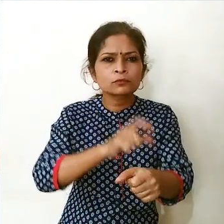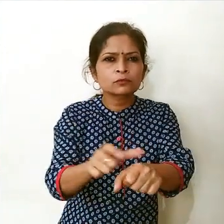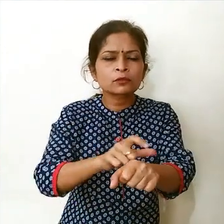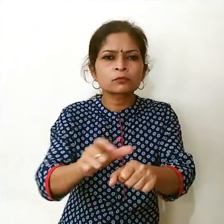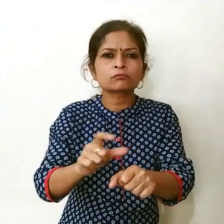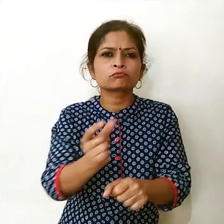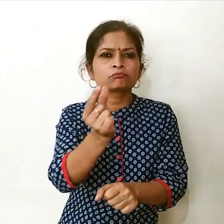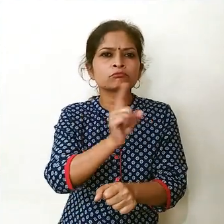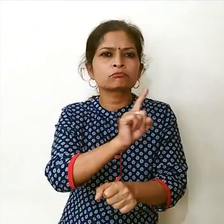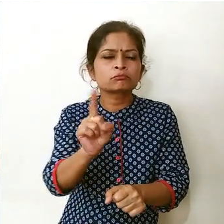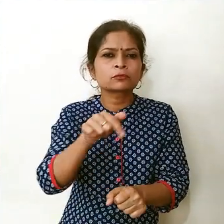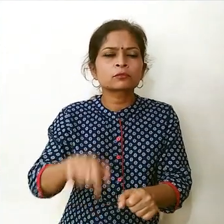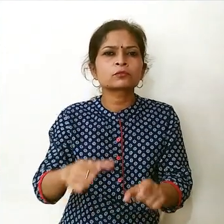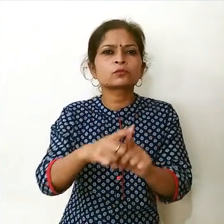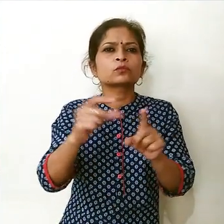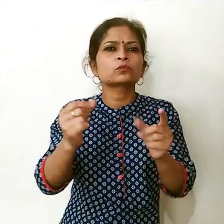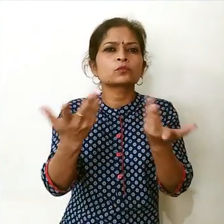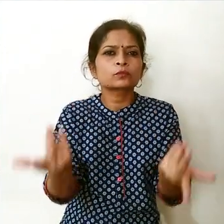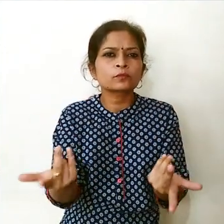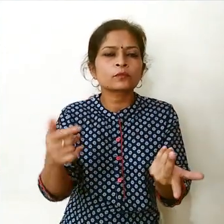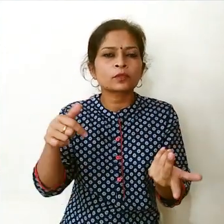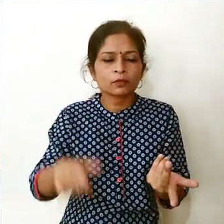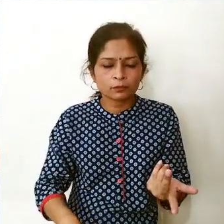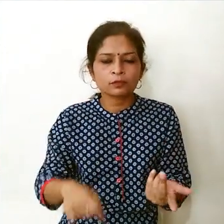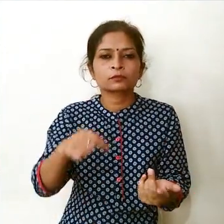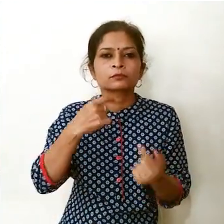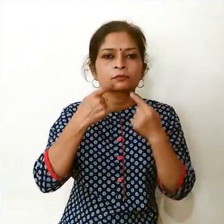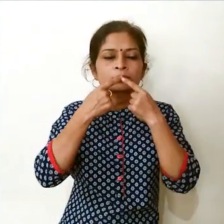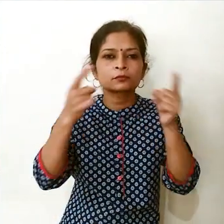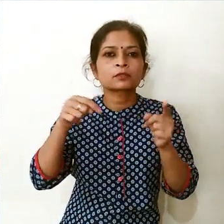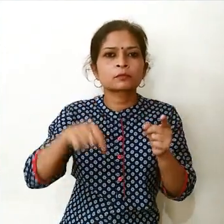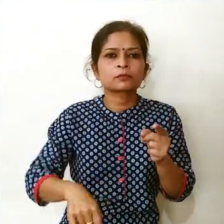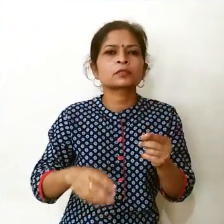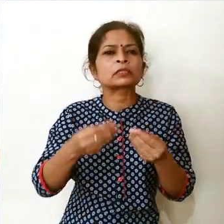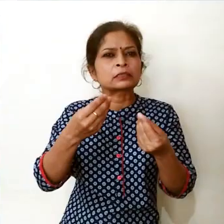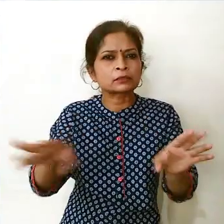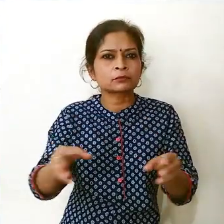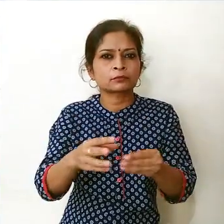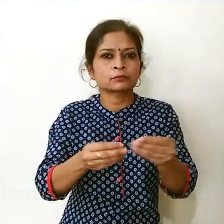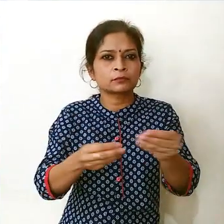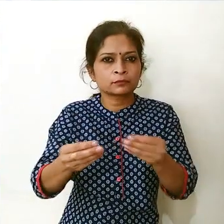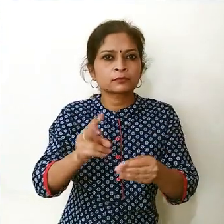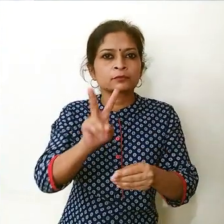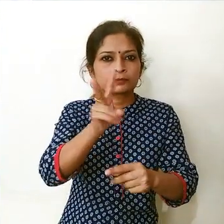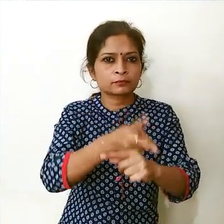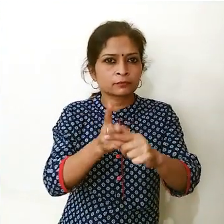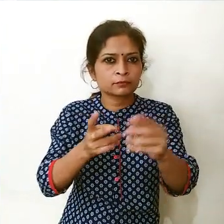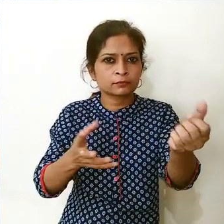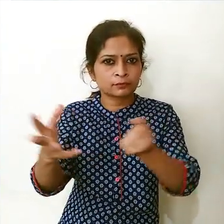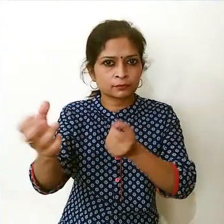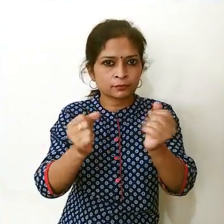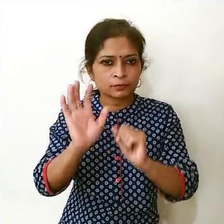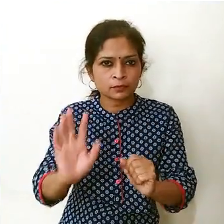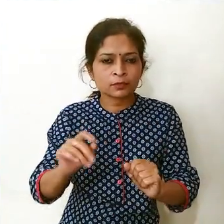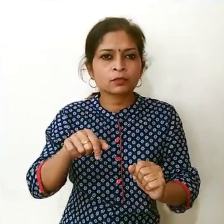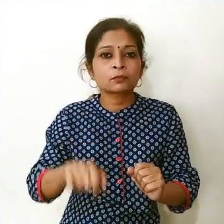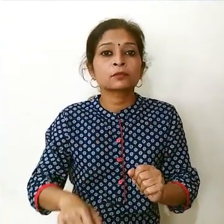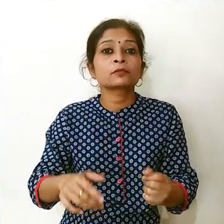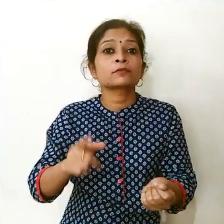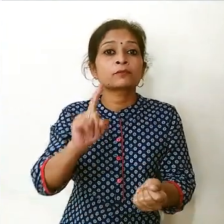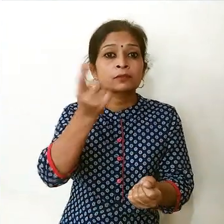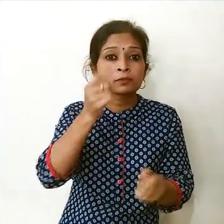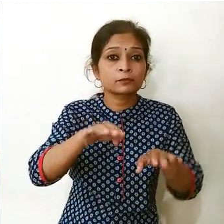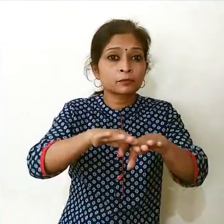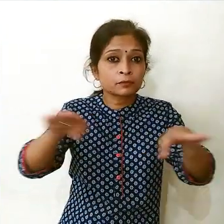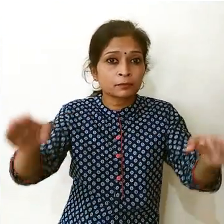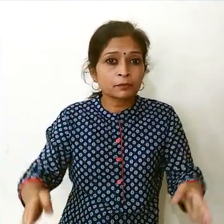साबू से नहीं होएंगे तो कैसे दोना है। इसके लिए आज हम आपको बताने जा रहे हैं कि जब भी आप सब्जी खृत के लाएं। तो सबसे पहले जिस जगे आप